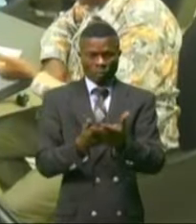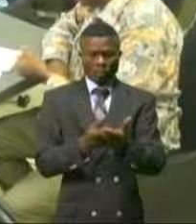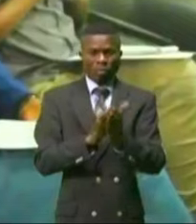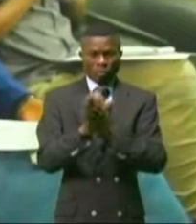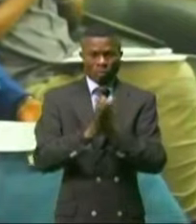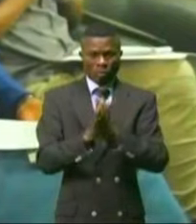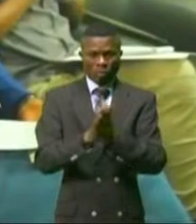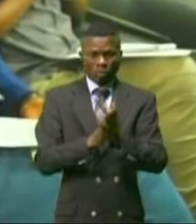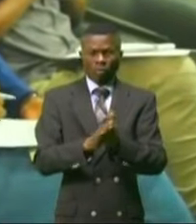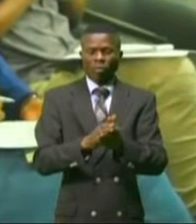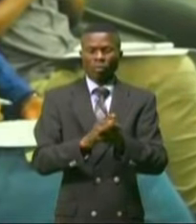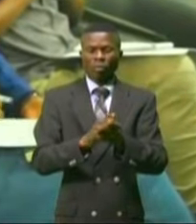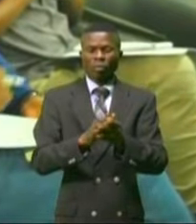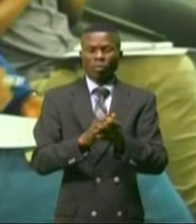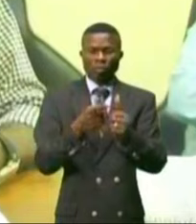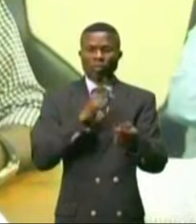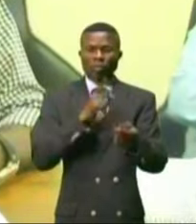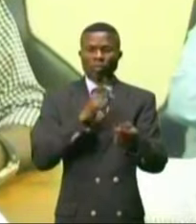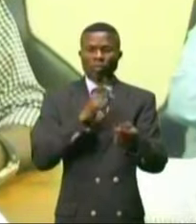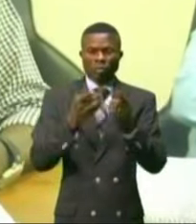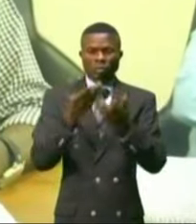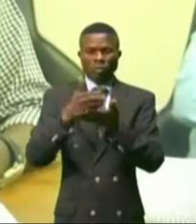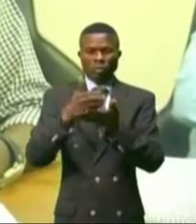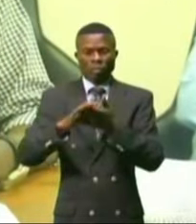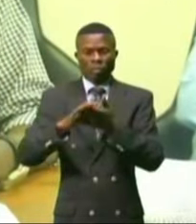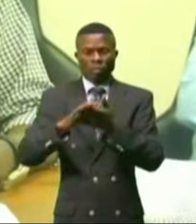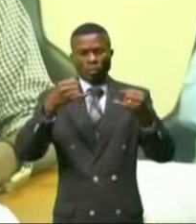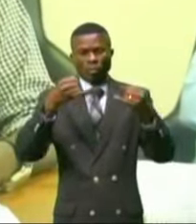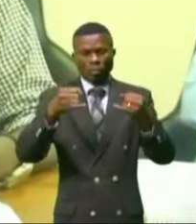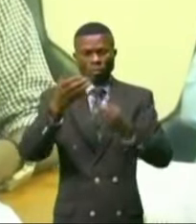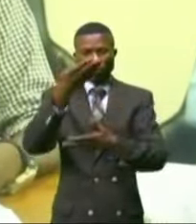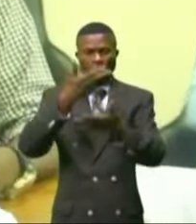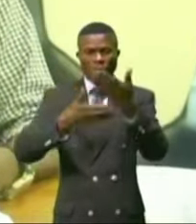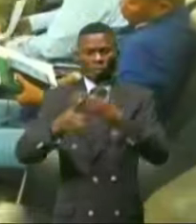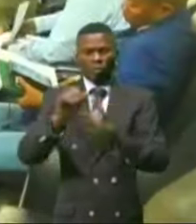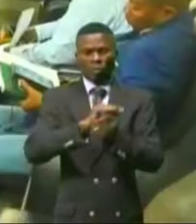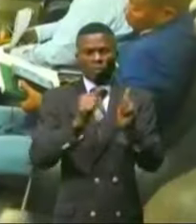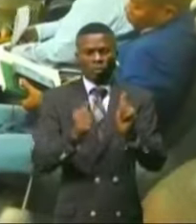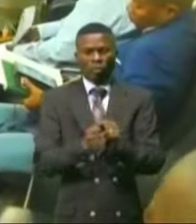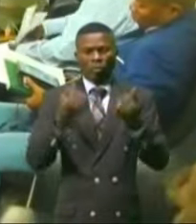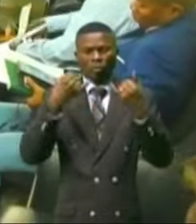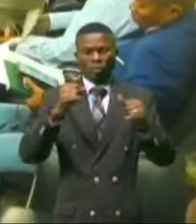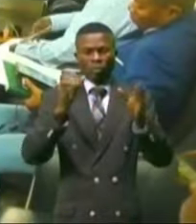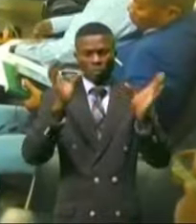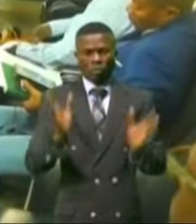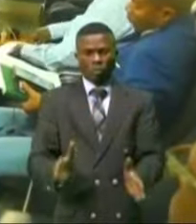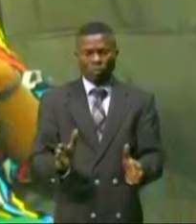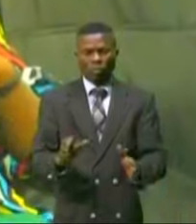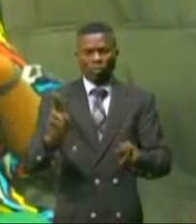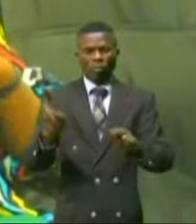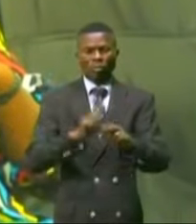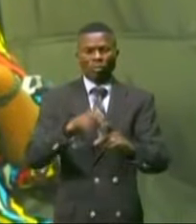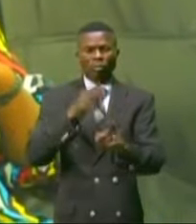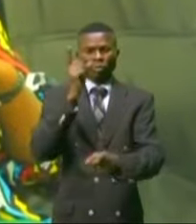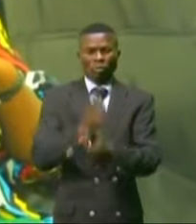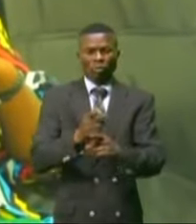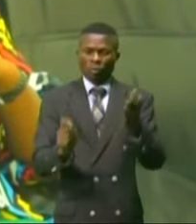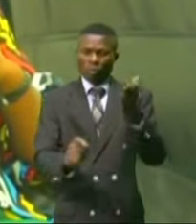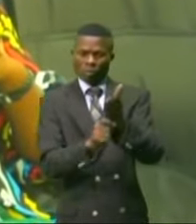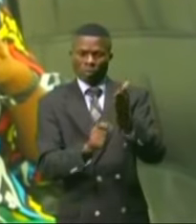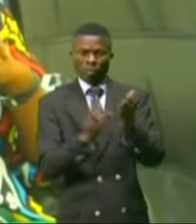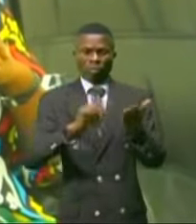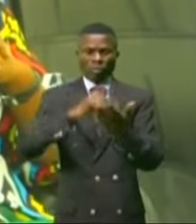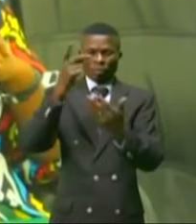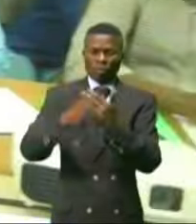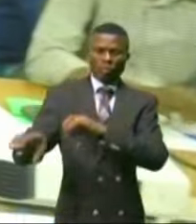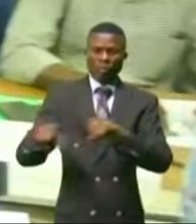consisté essentiellement à échanger et partager les informations sur le processus d'actualisation et la mise à jour de la stratégie et plan